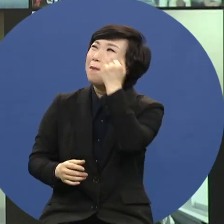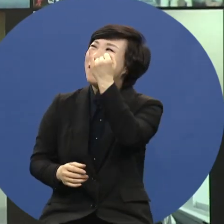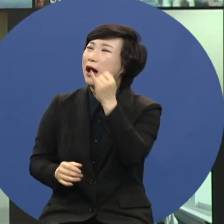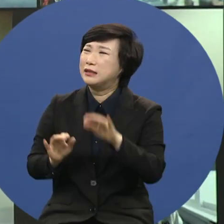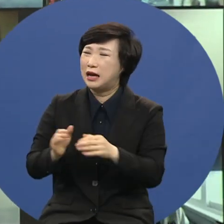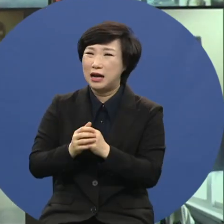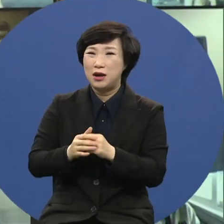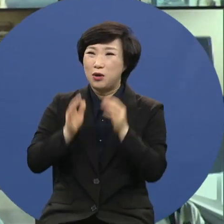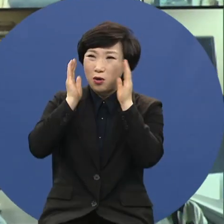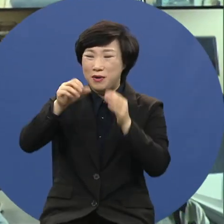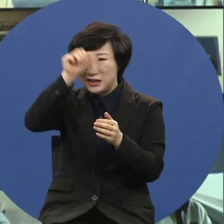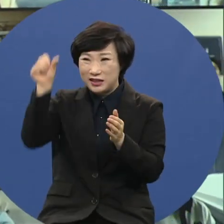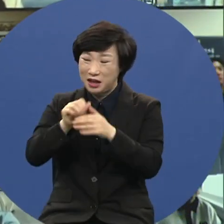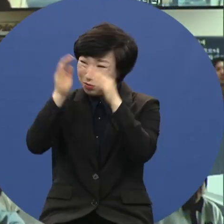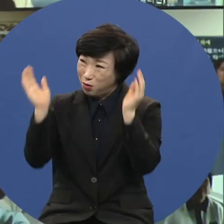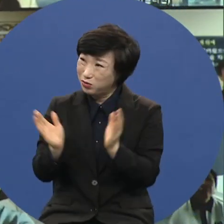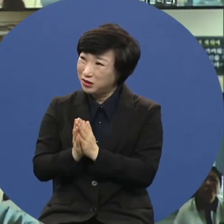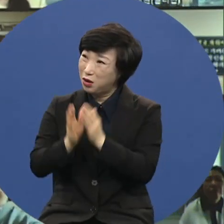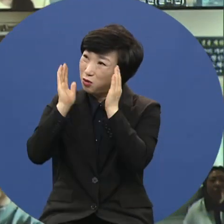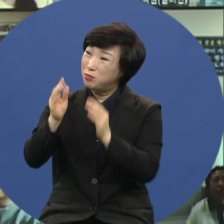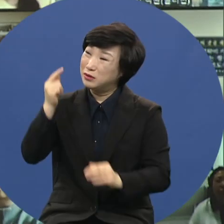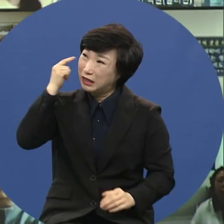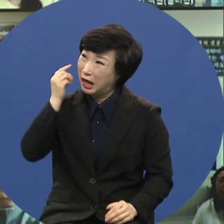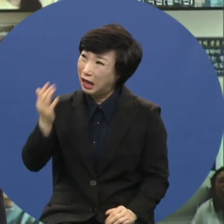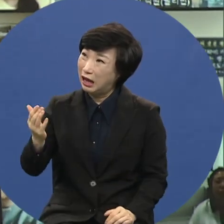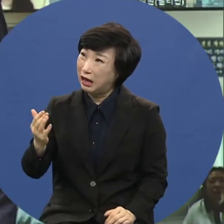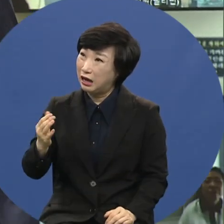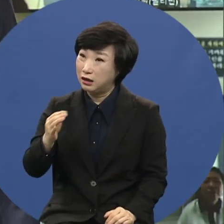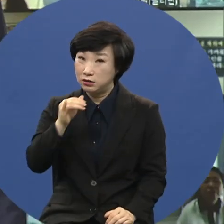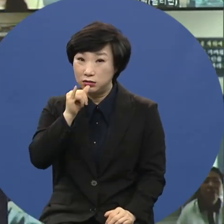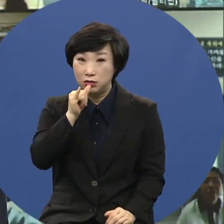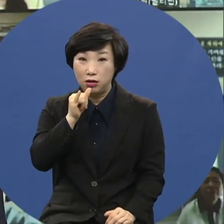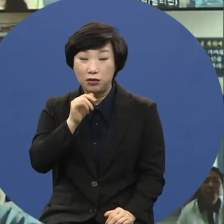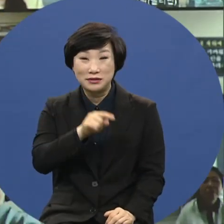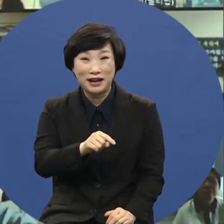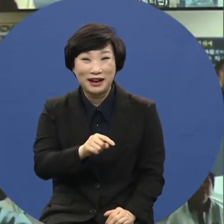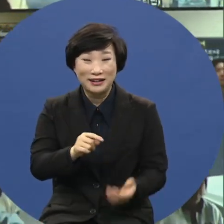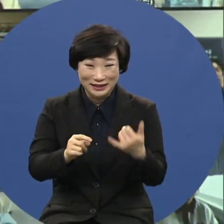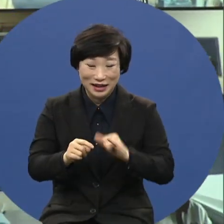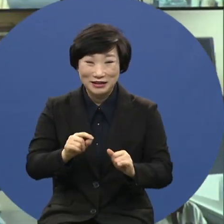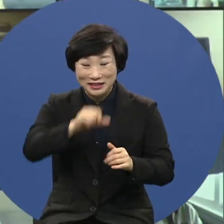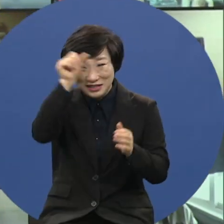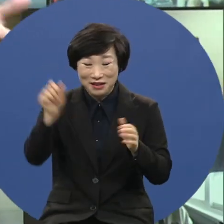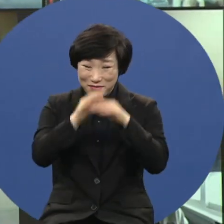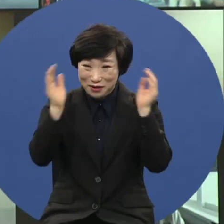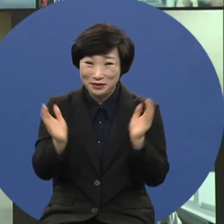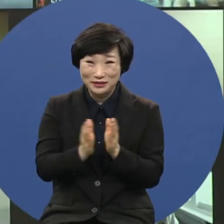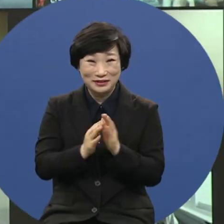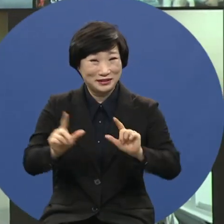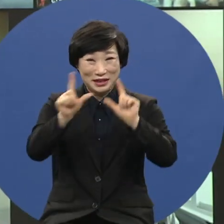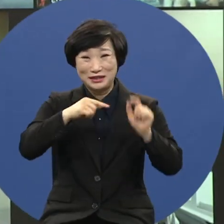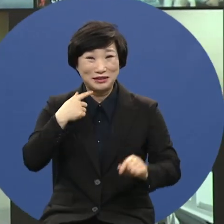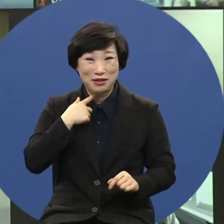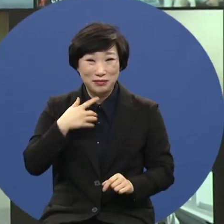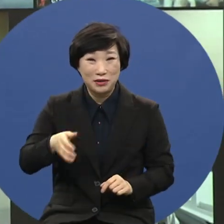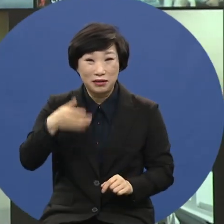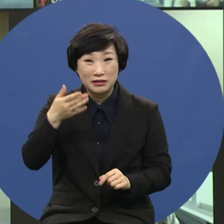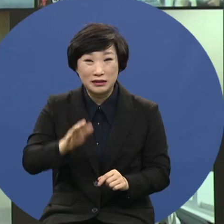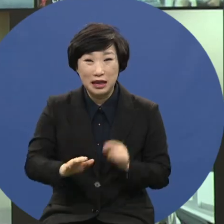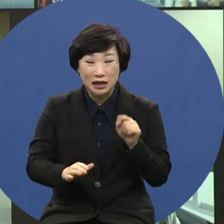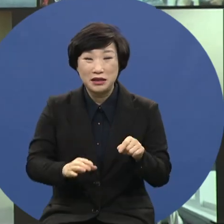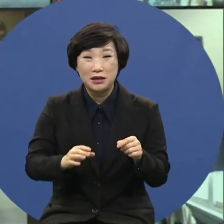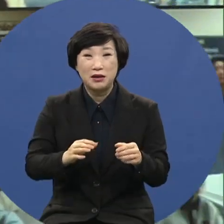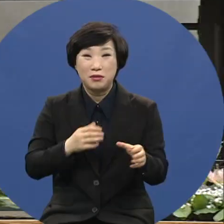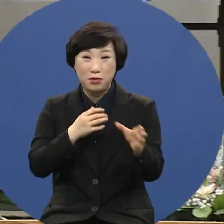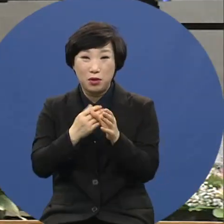인생의 공부 인생의 다가 공부가 인생의 다요. 제가 인생을 살아보도 않은 것이 인생을 노는 거 보세요. 그래야